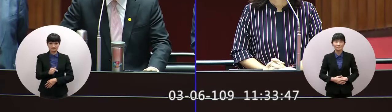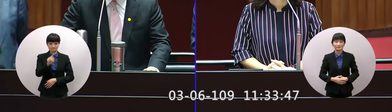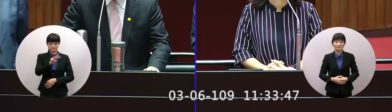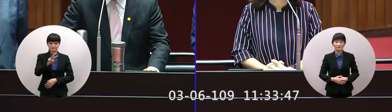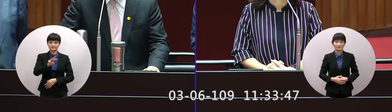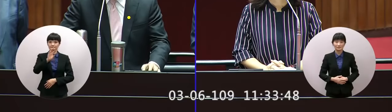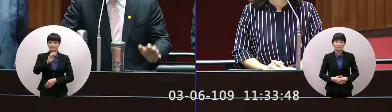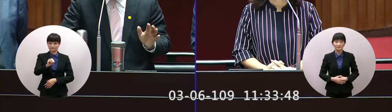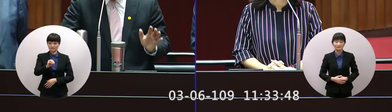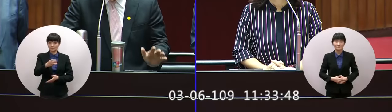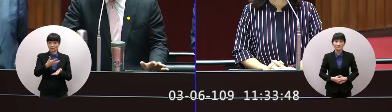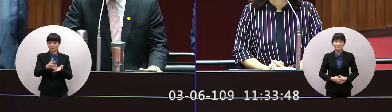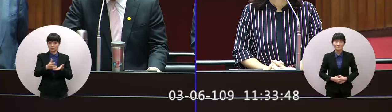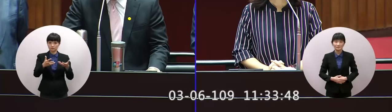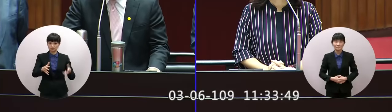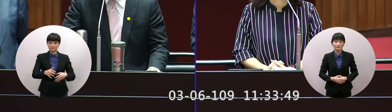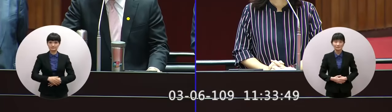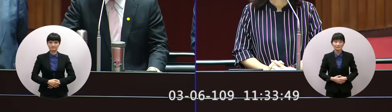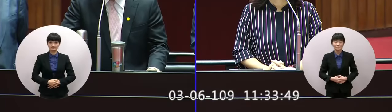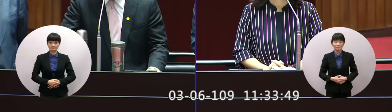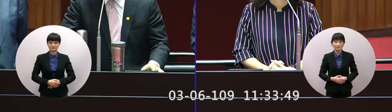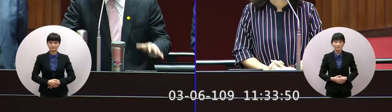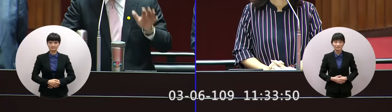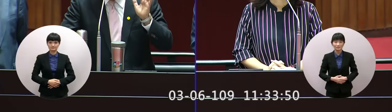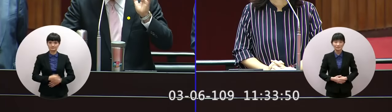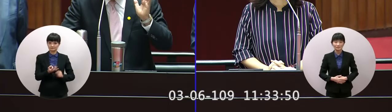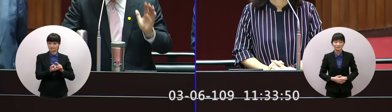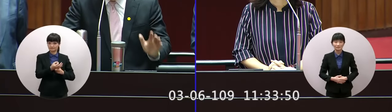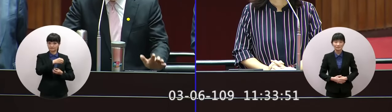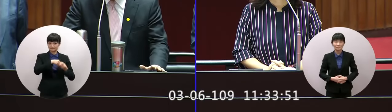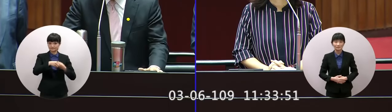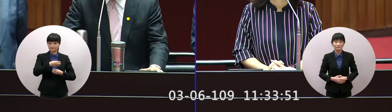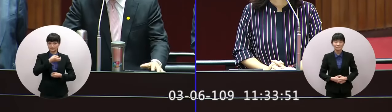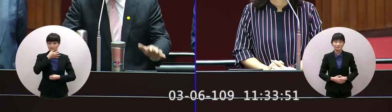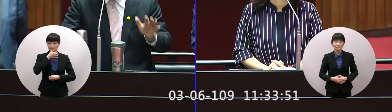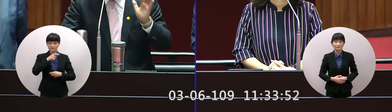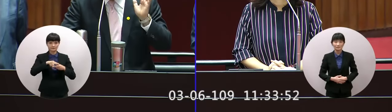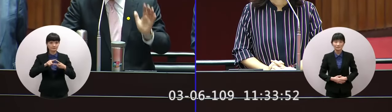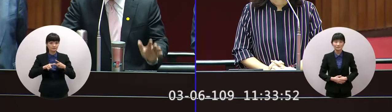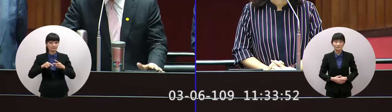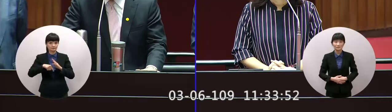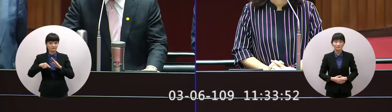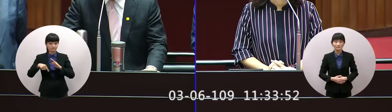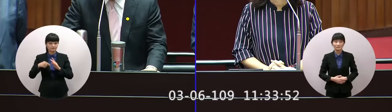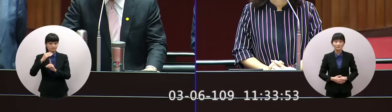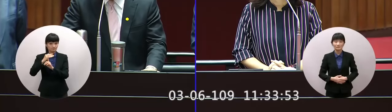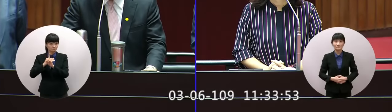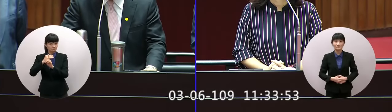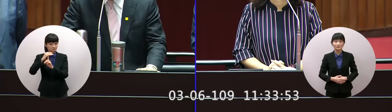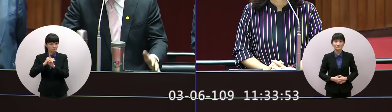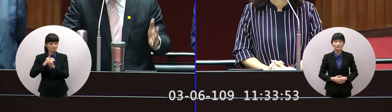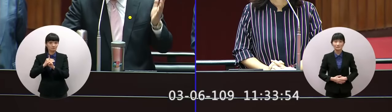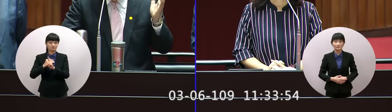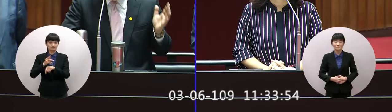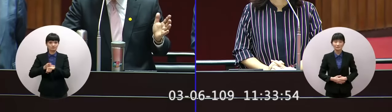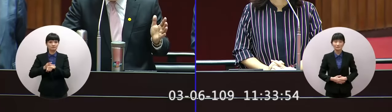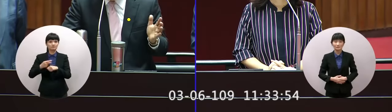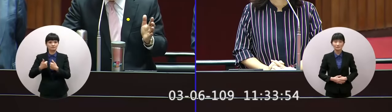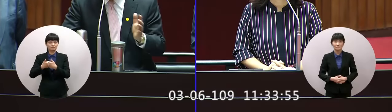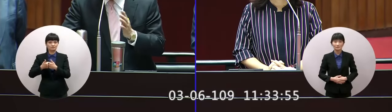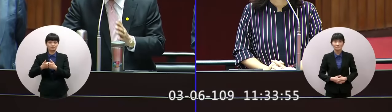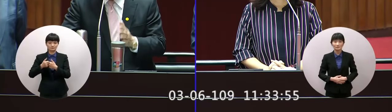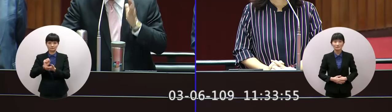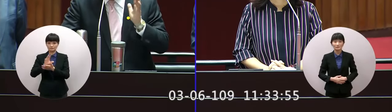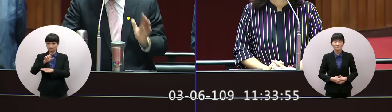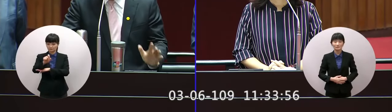35亿3000万。所以不但有相关的经费，而且还有院级的科技汇报办公室，那我们